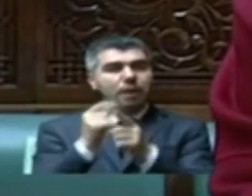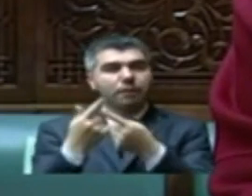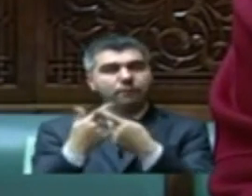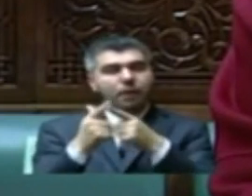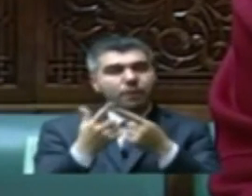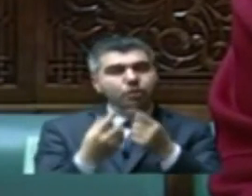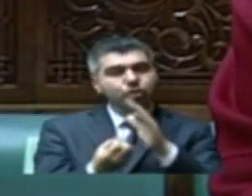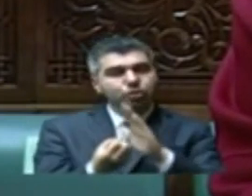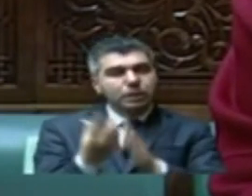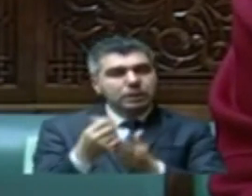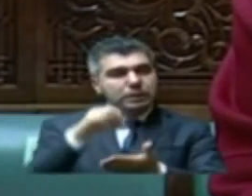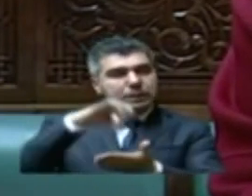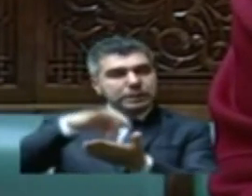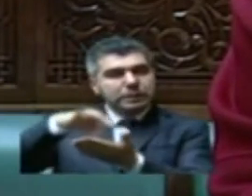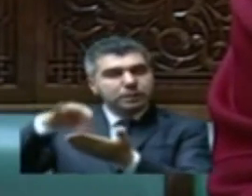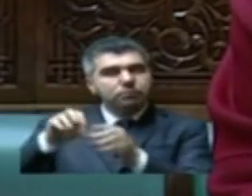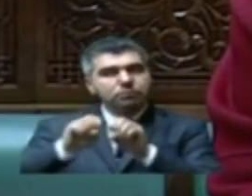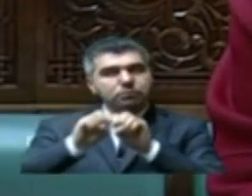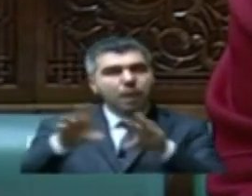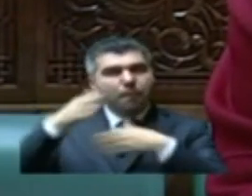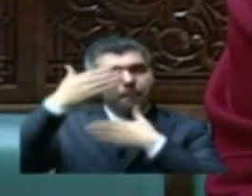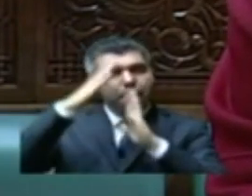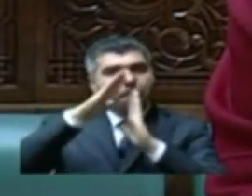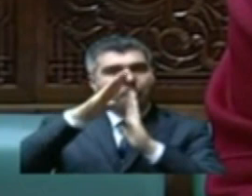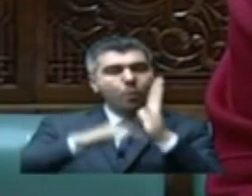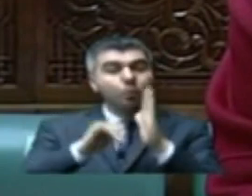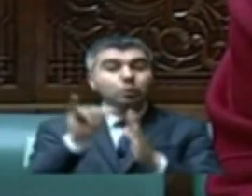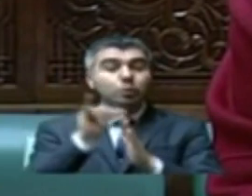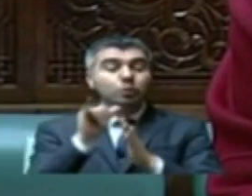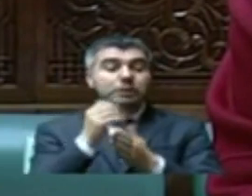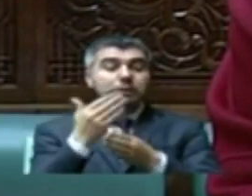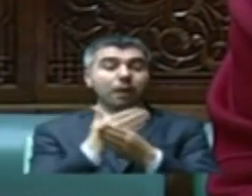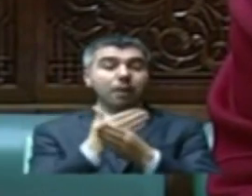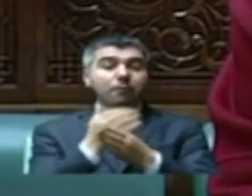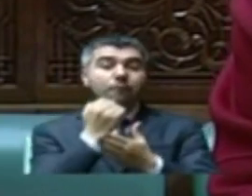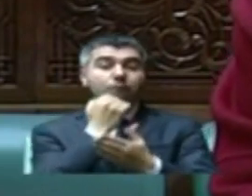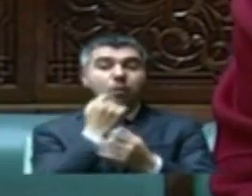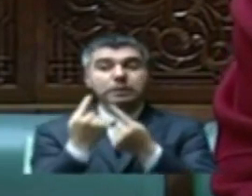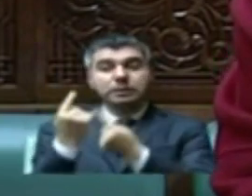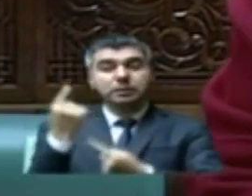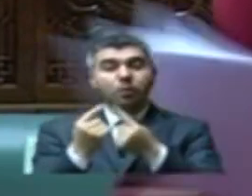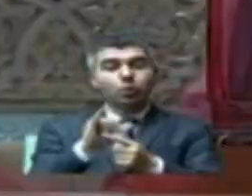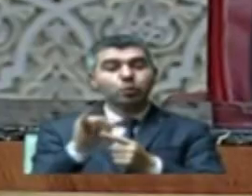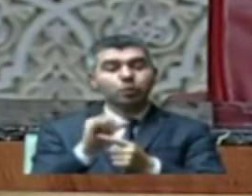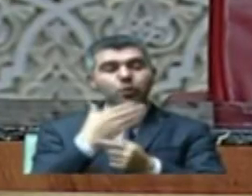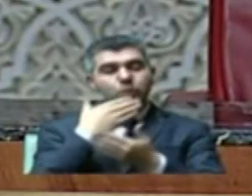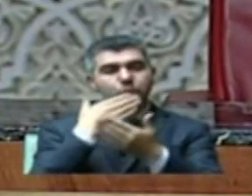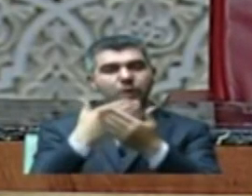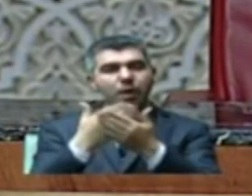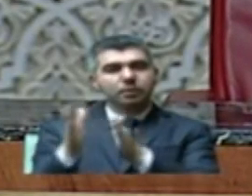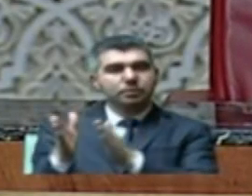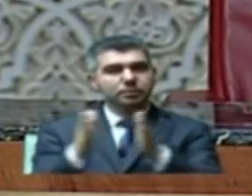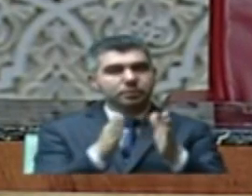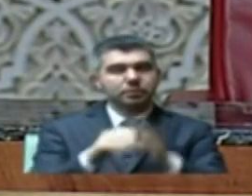أو لخلقها وتعميمها على مستوى الوطن، وتحديد مسؤوليات ومهام كافة المتدخلين. وشكرا. شكرا